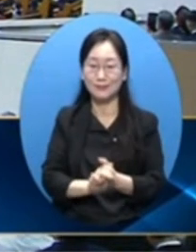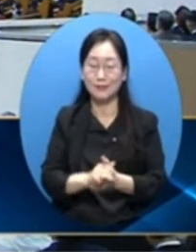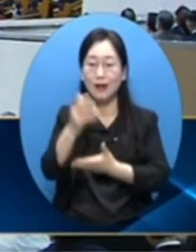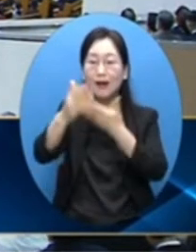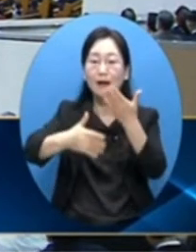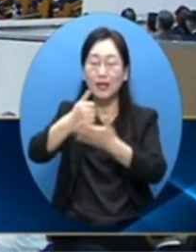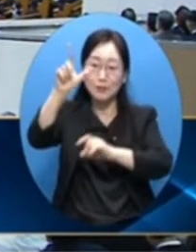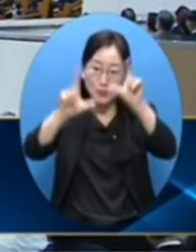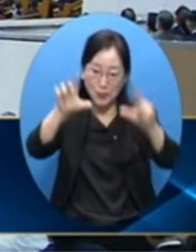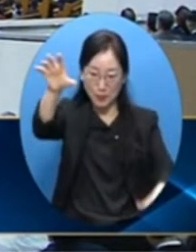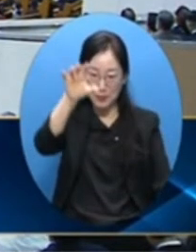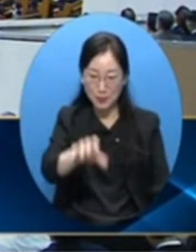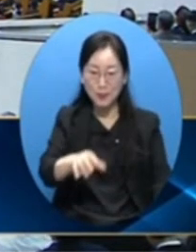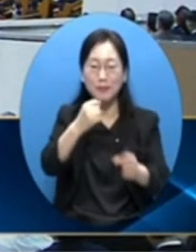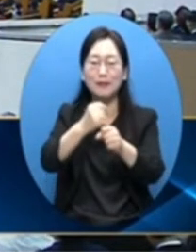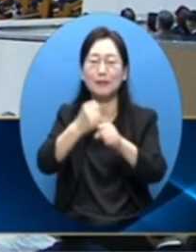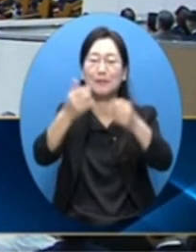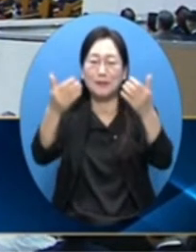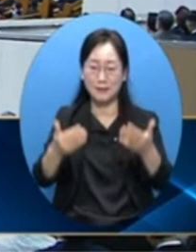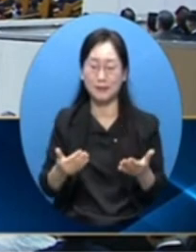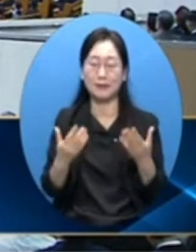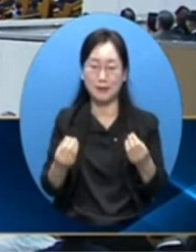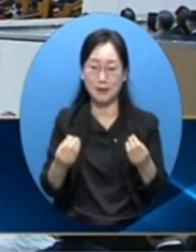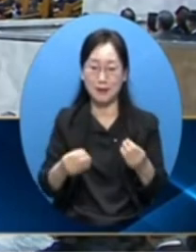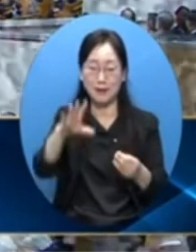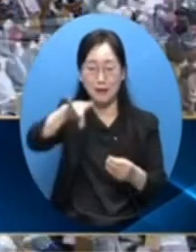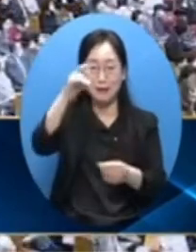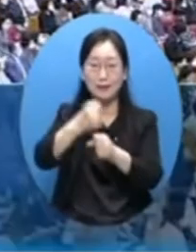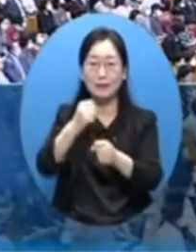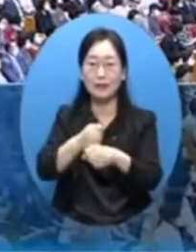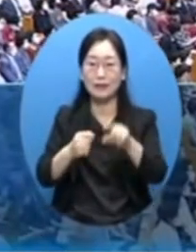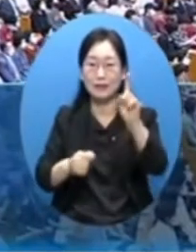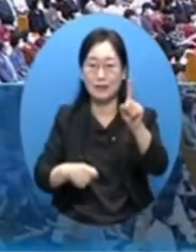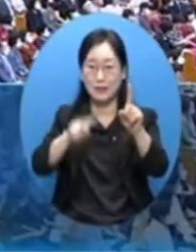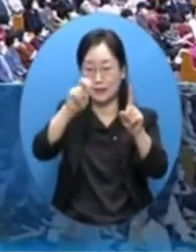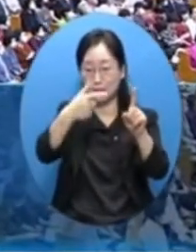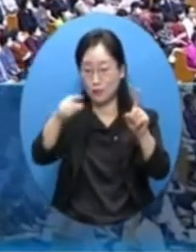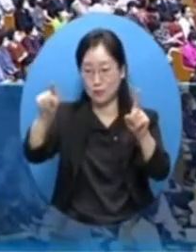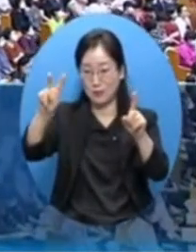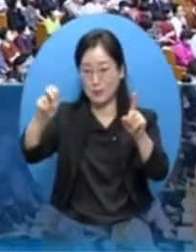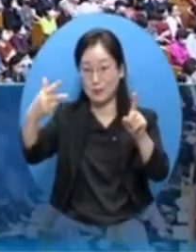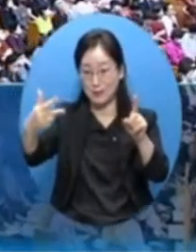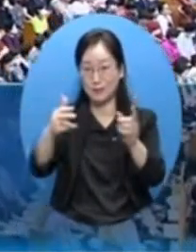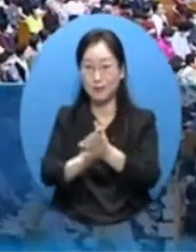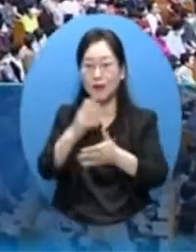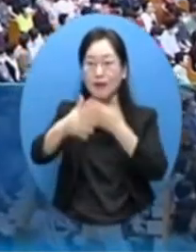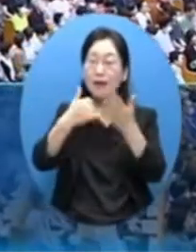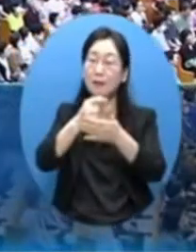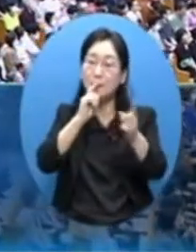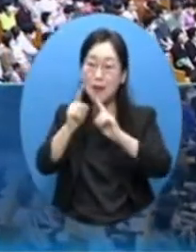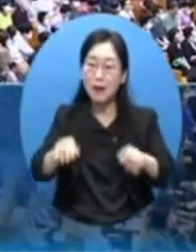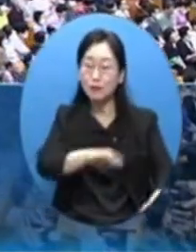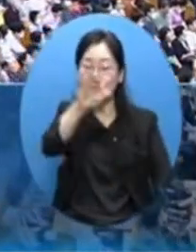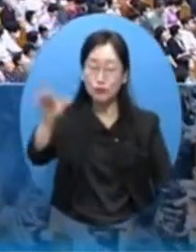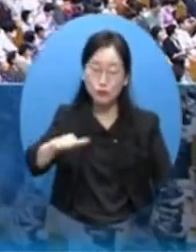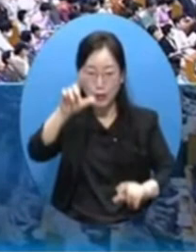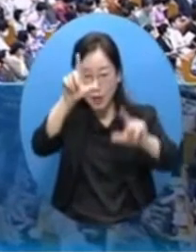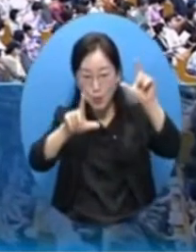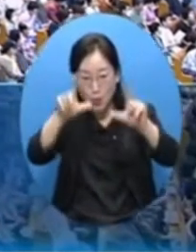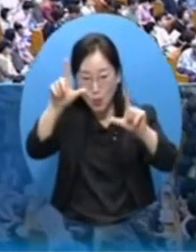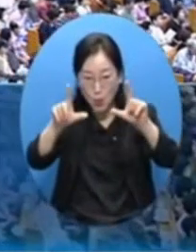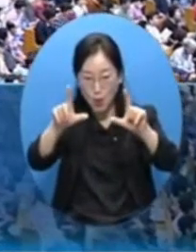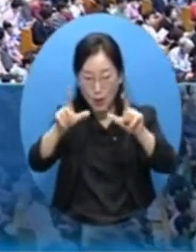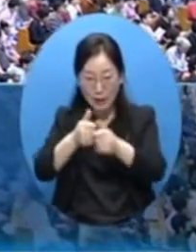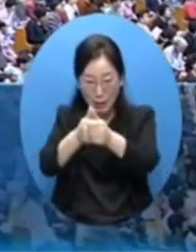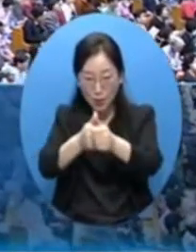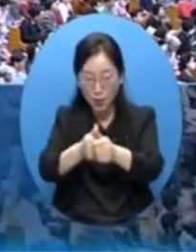하나님의 형상대로 지음을 받았습니다. 창세기 1장 26절 27절은 설명합니다. 하나님이 이르시되 우리의 형상을 따라